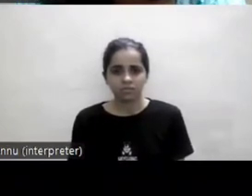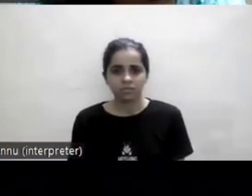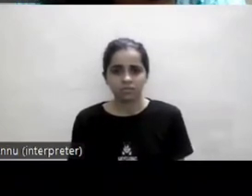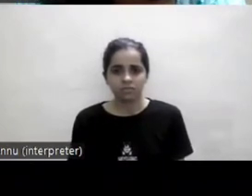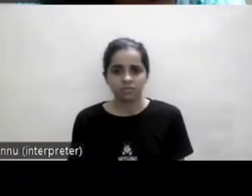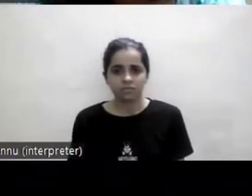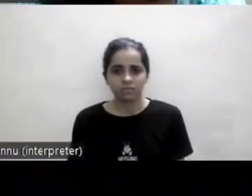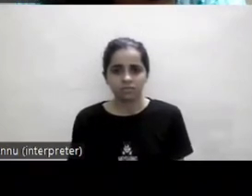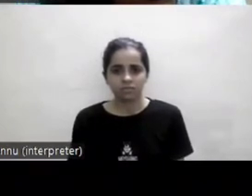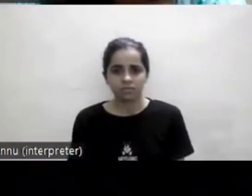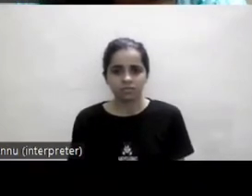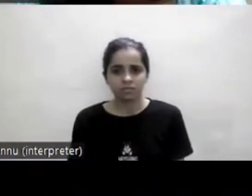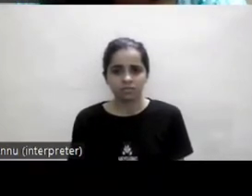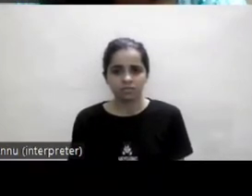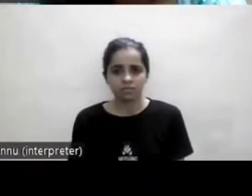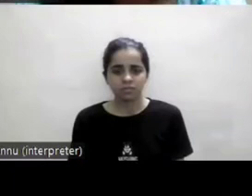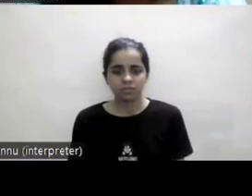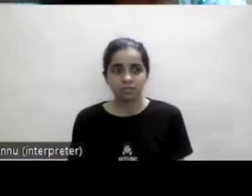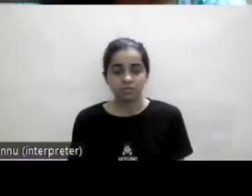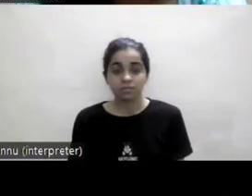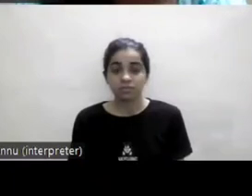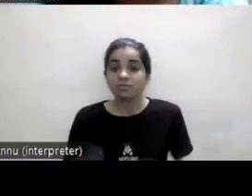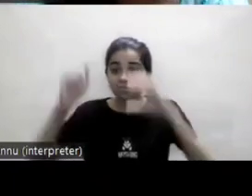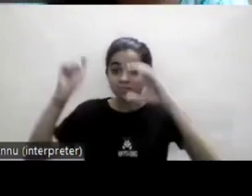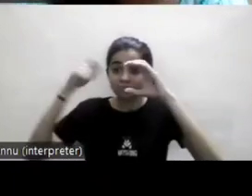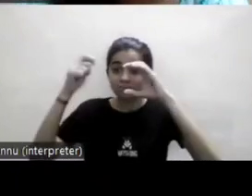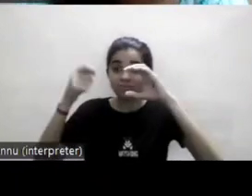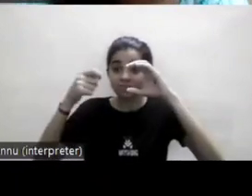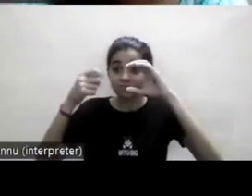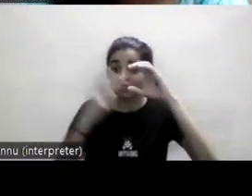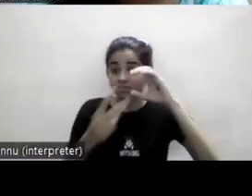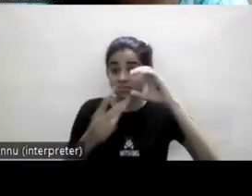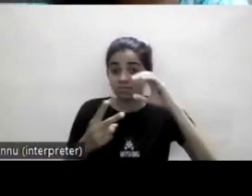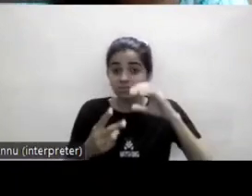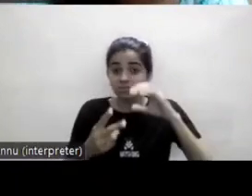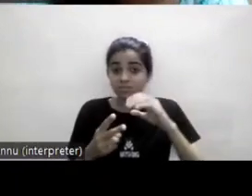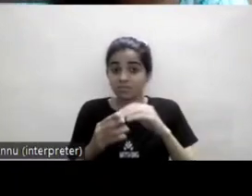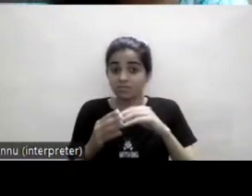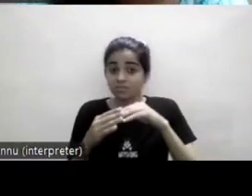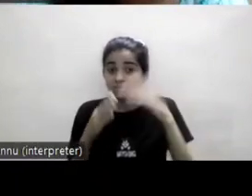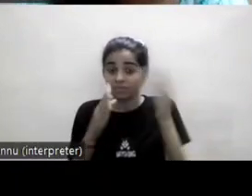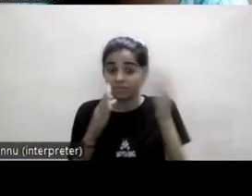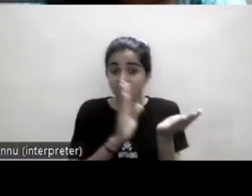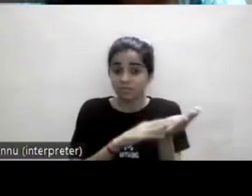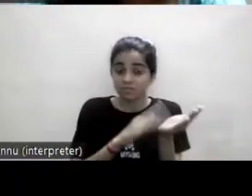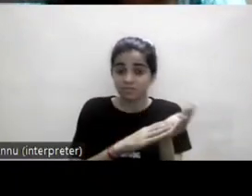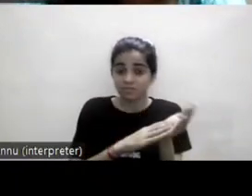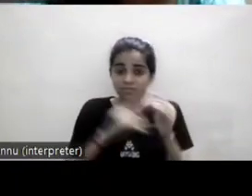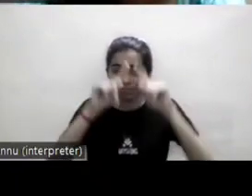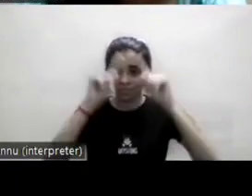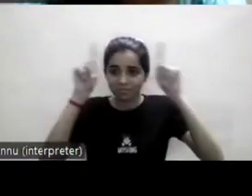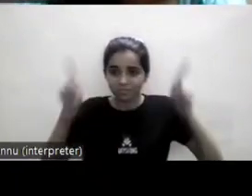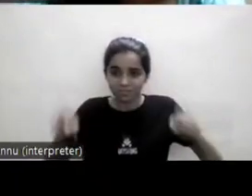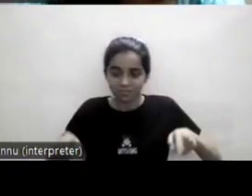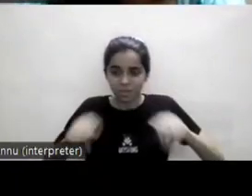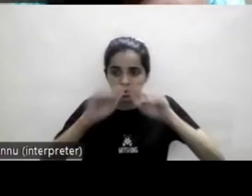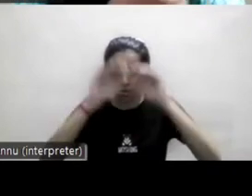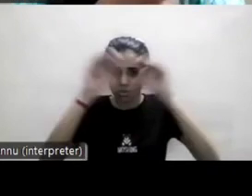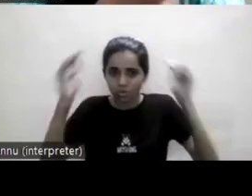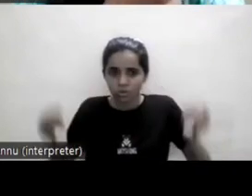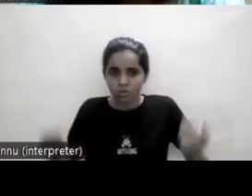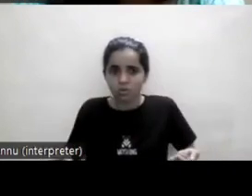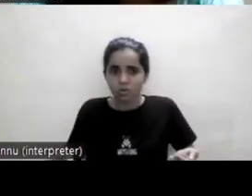क्या कर रही है So you can see a person sitting next to the shop here on the left. This